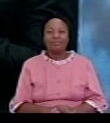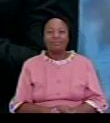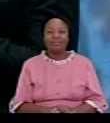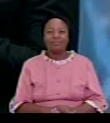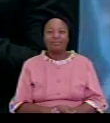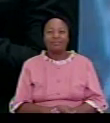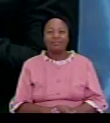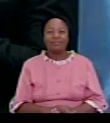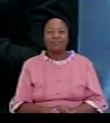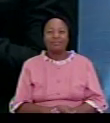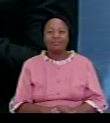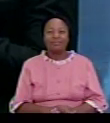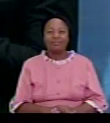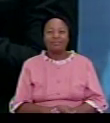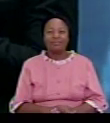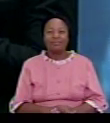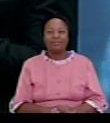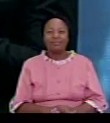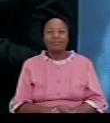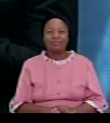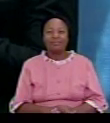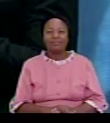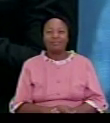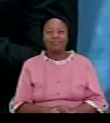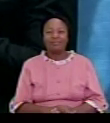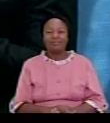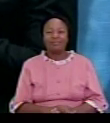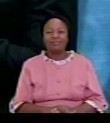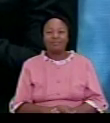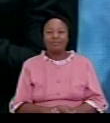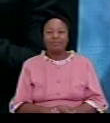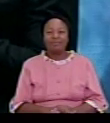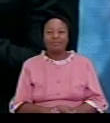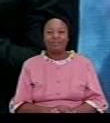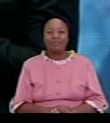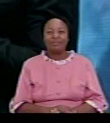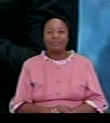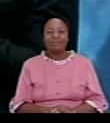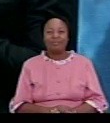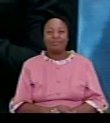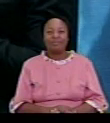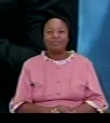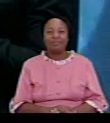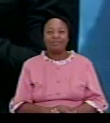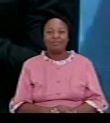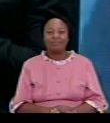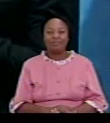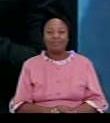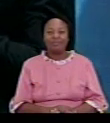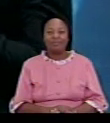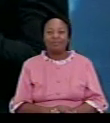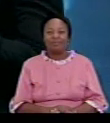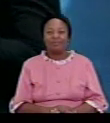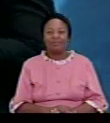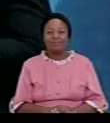l'État qui a accepté parrainer cette croisade.